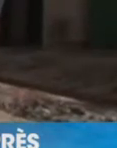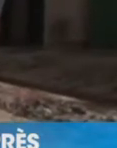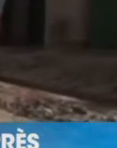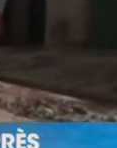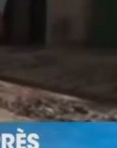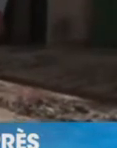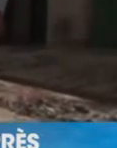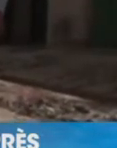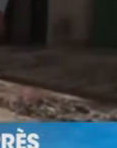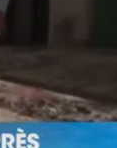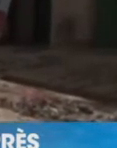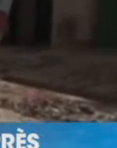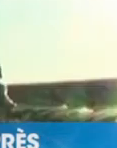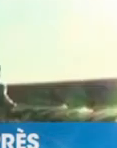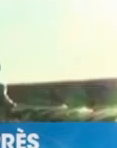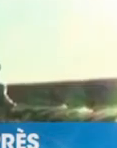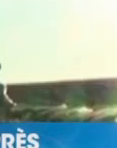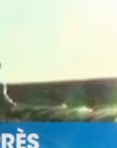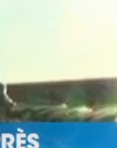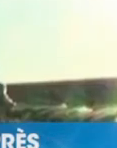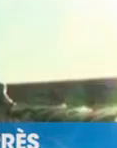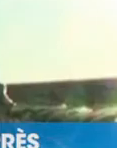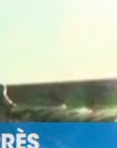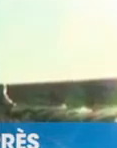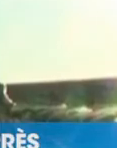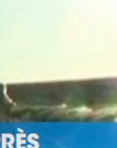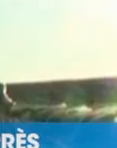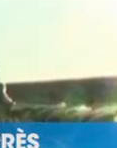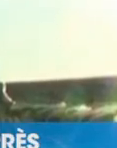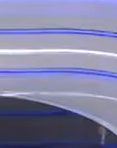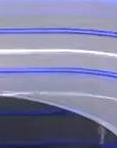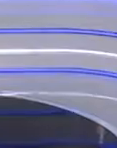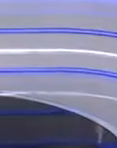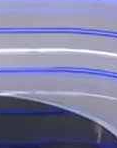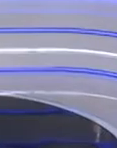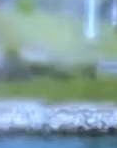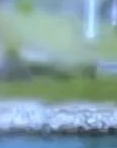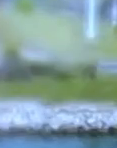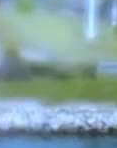Biden. Pour de nombreux experts, ce fut une guerre ratée.